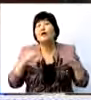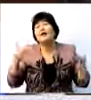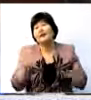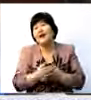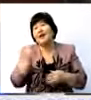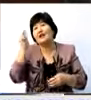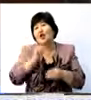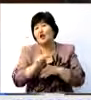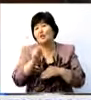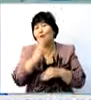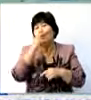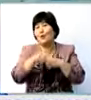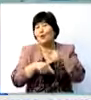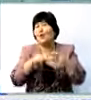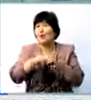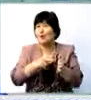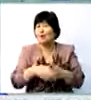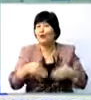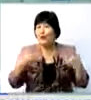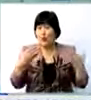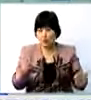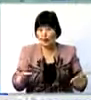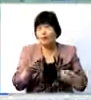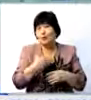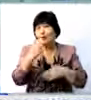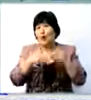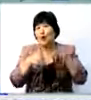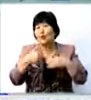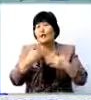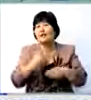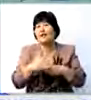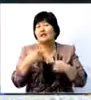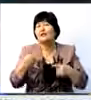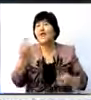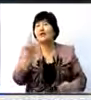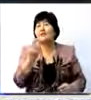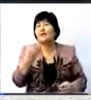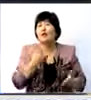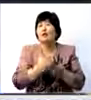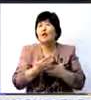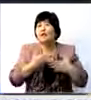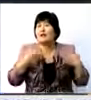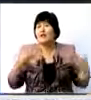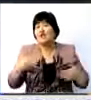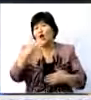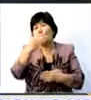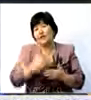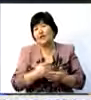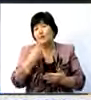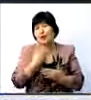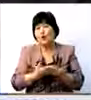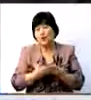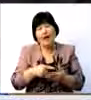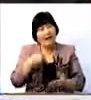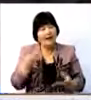жаңаша білім беру үдерісіне үндейтін жобаны ұсынды. Сондай ақ құрылыс саласында да бірнеше цифрлы жүйедегі кешенді бағдарламаларын көрсетті.